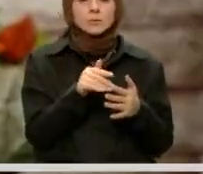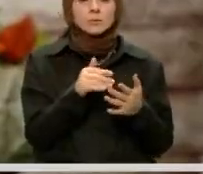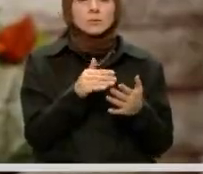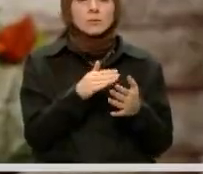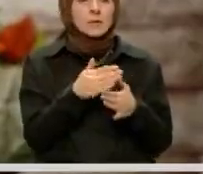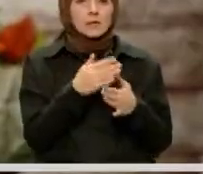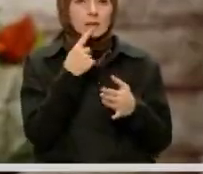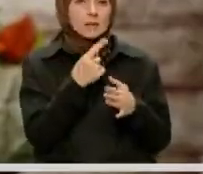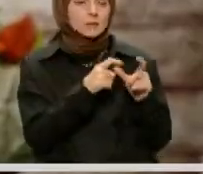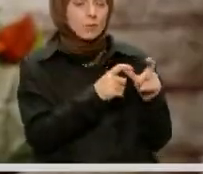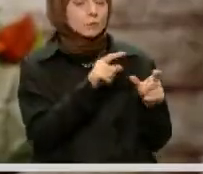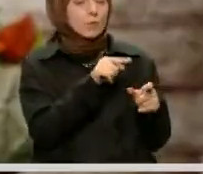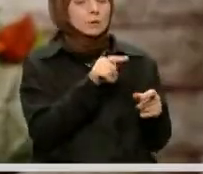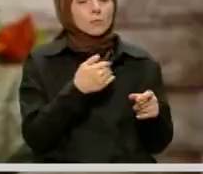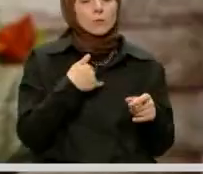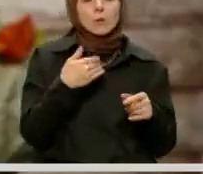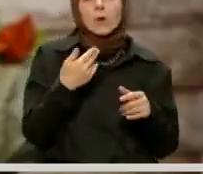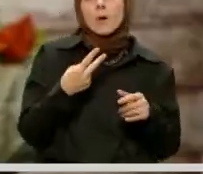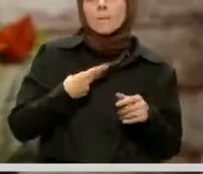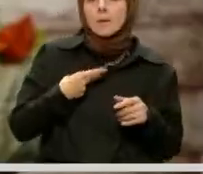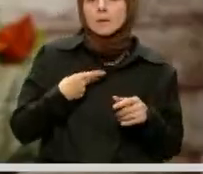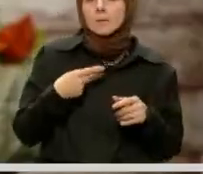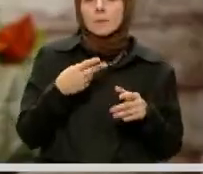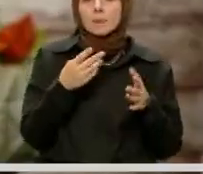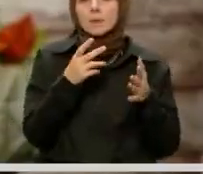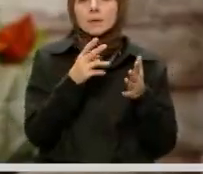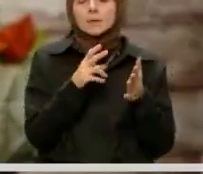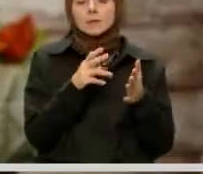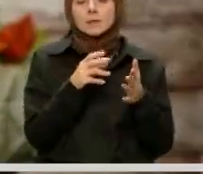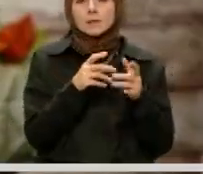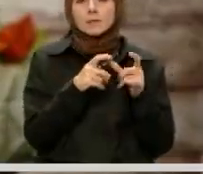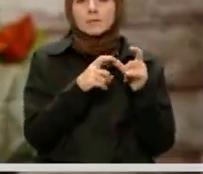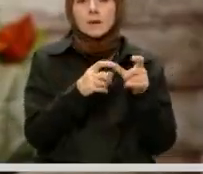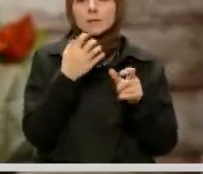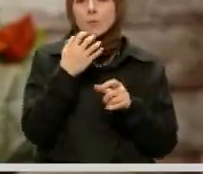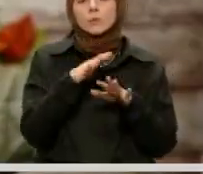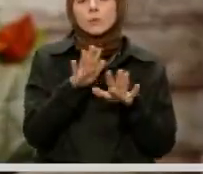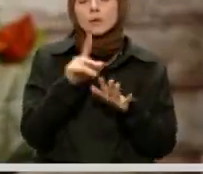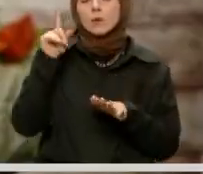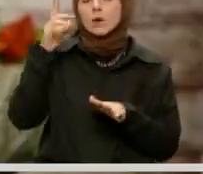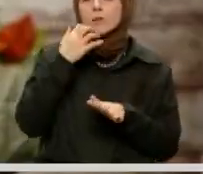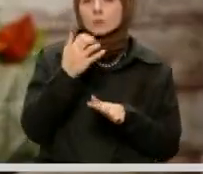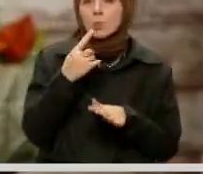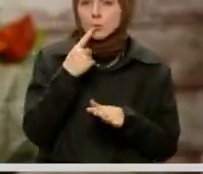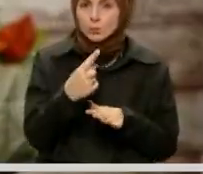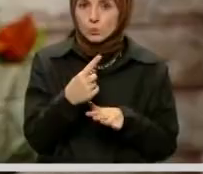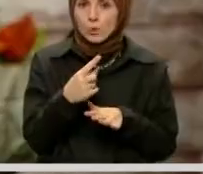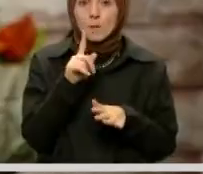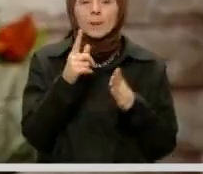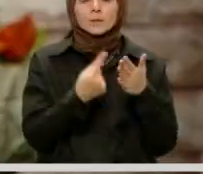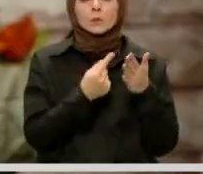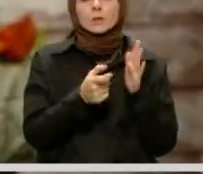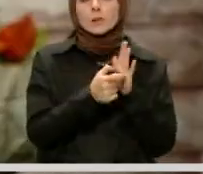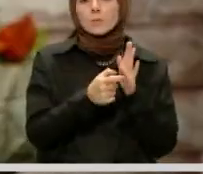Nuh suresinin hemen 10. ayetlerinde. İstağfiru rabbekum innehu kâne gaffara. Rabbinize